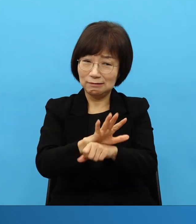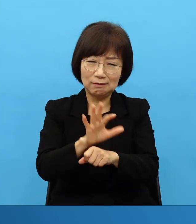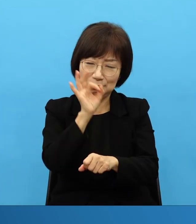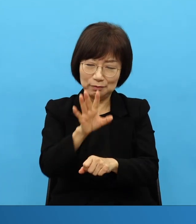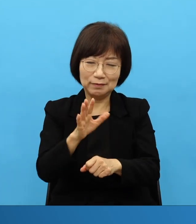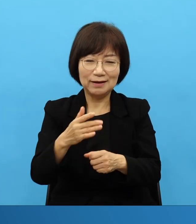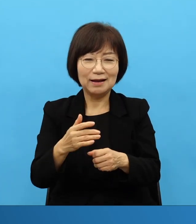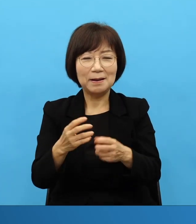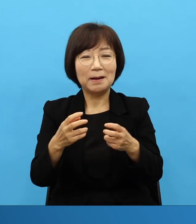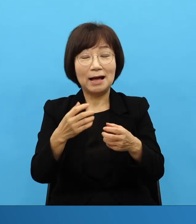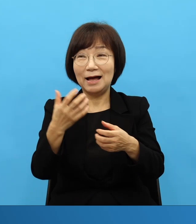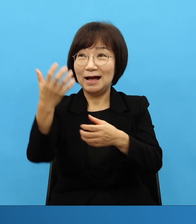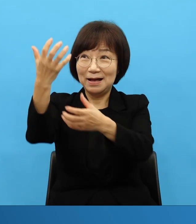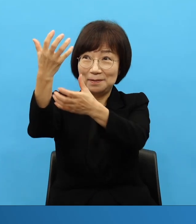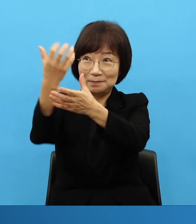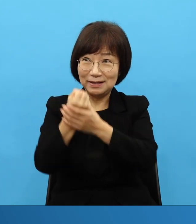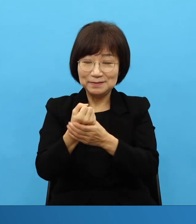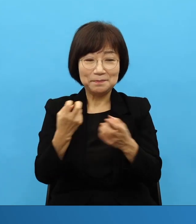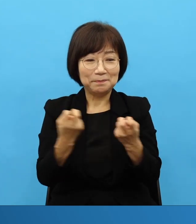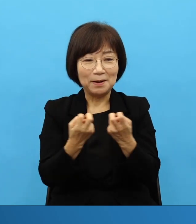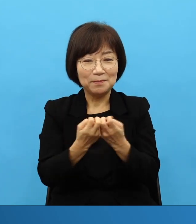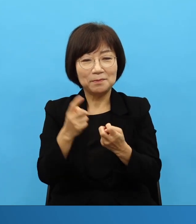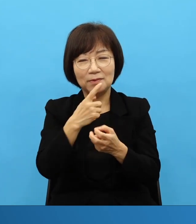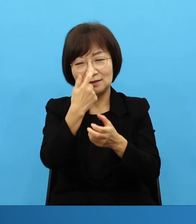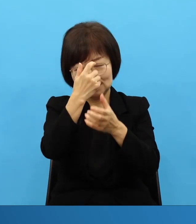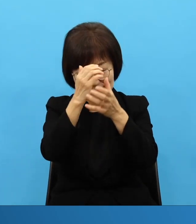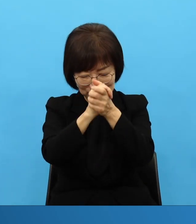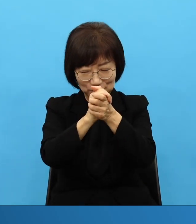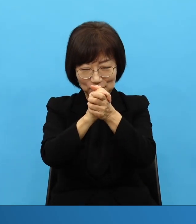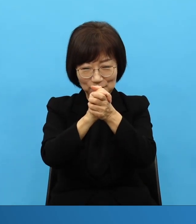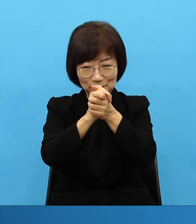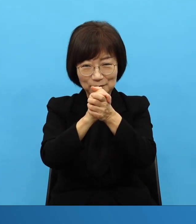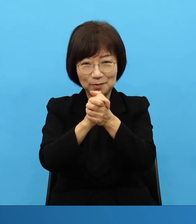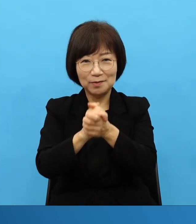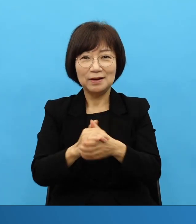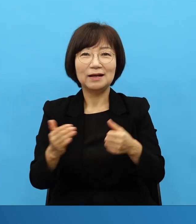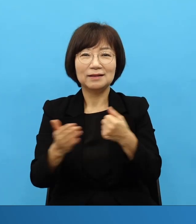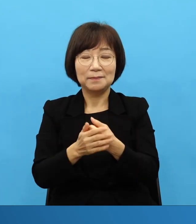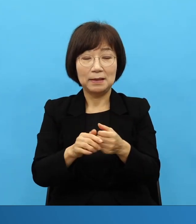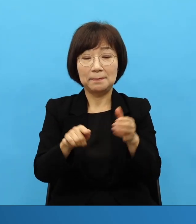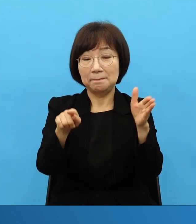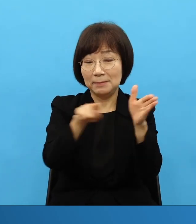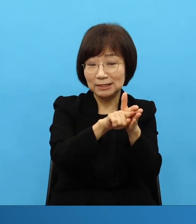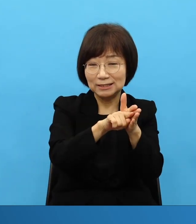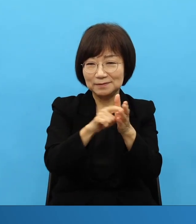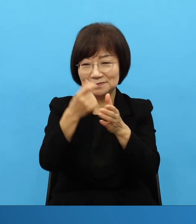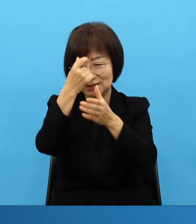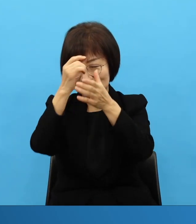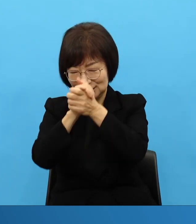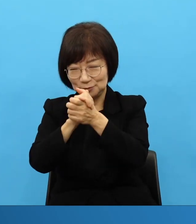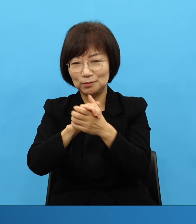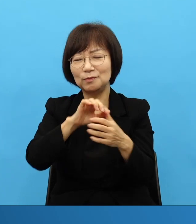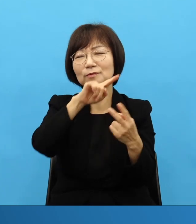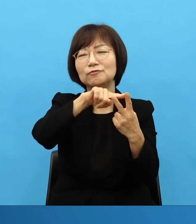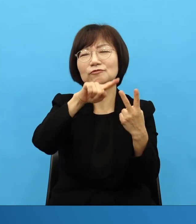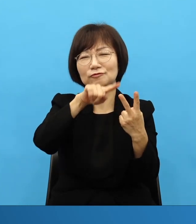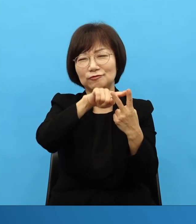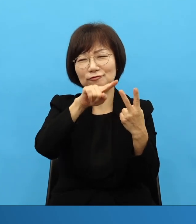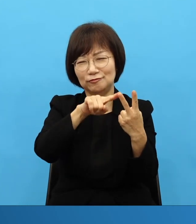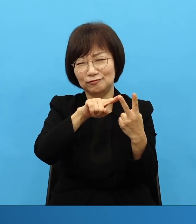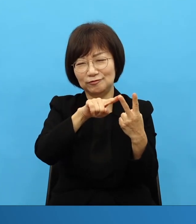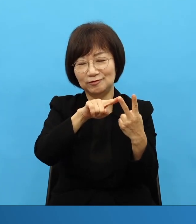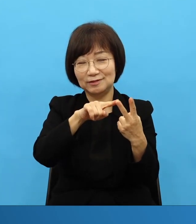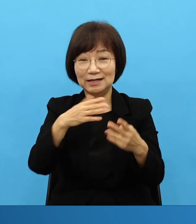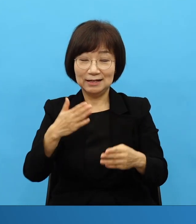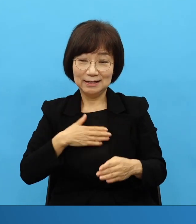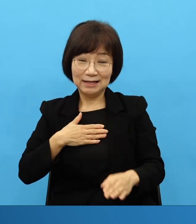prayer. 그렇습니다. That's right. That's all you have to do. 저는 이 기도만 여러분 만나기 전부터 지금까지 계속한 겁니다. And before I met you